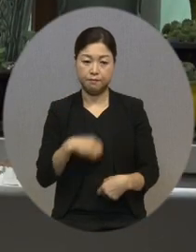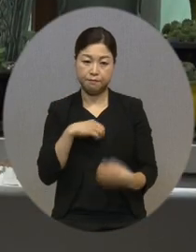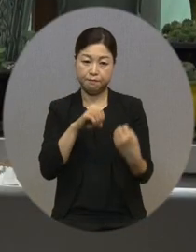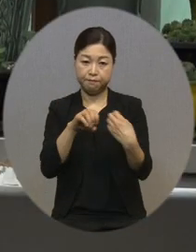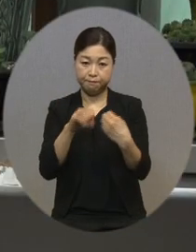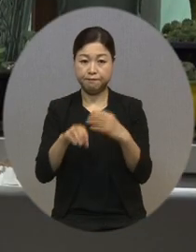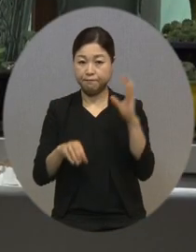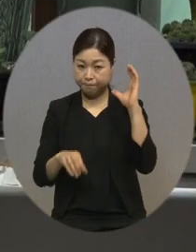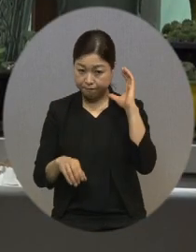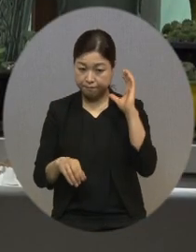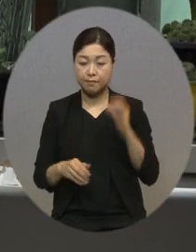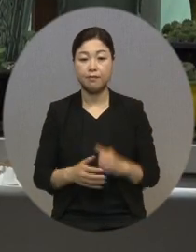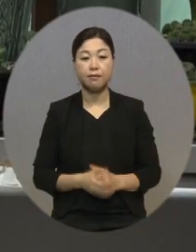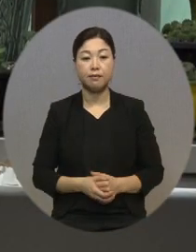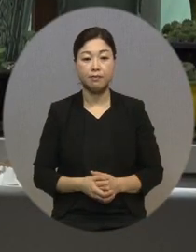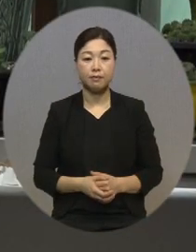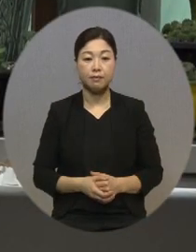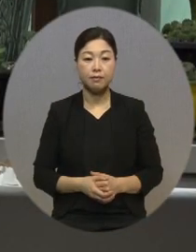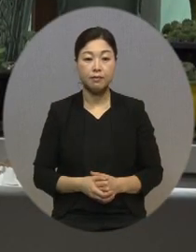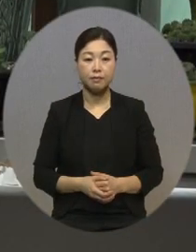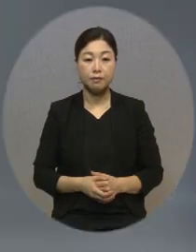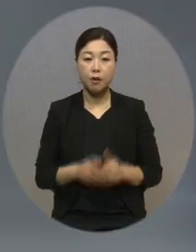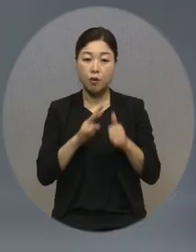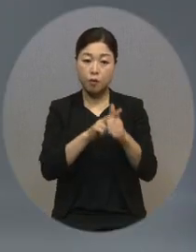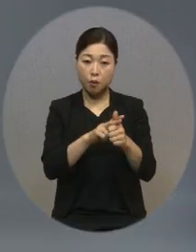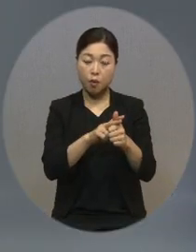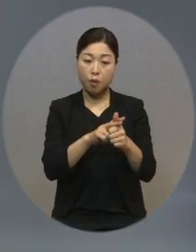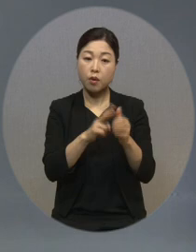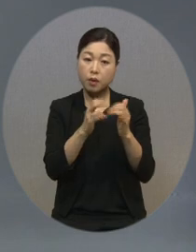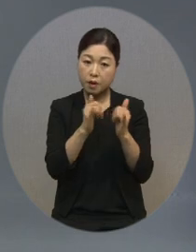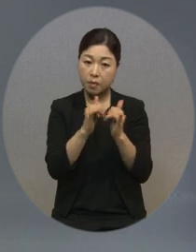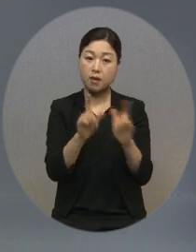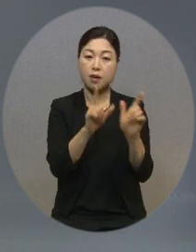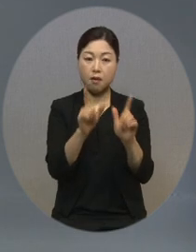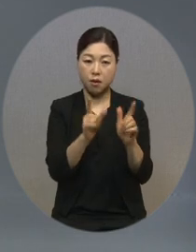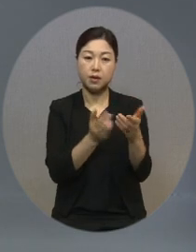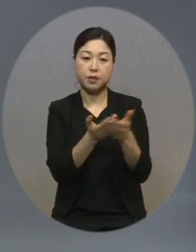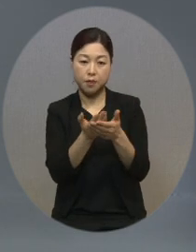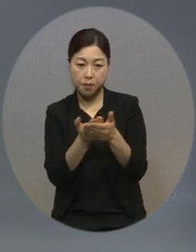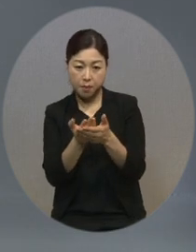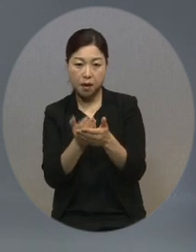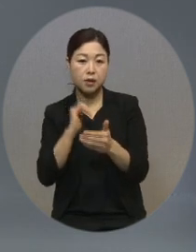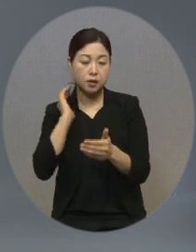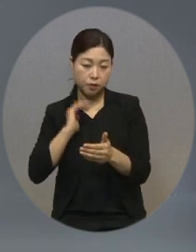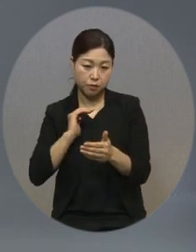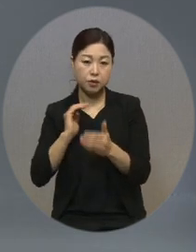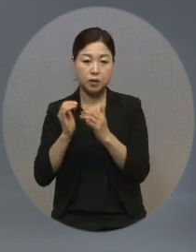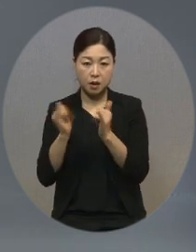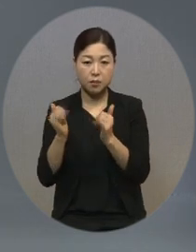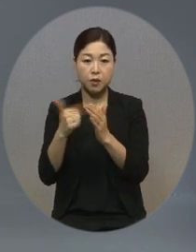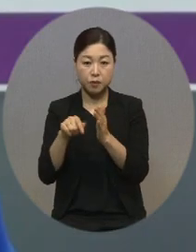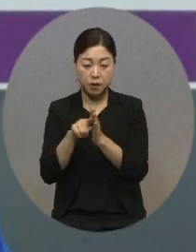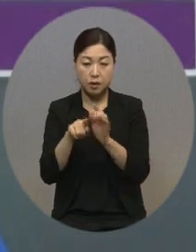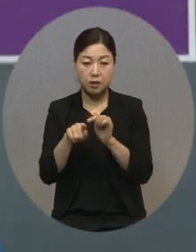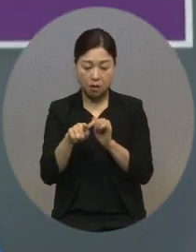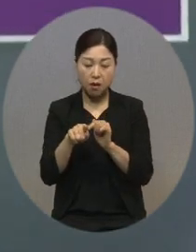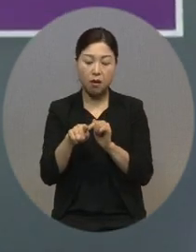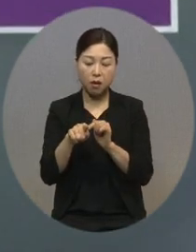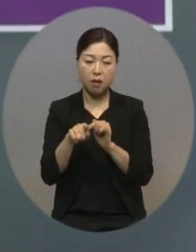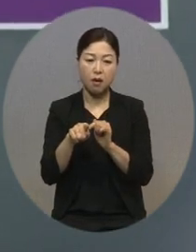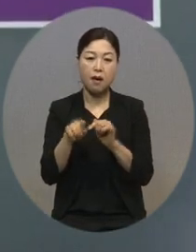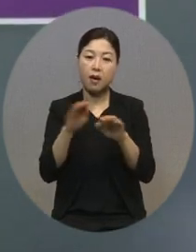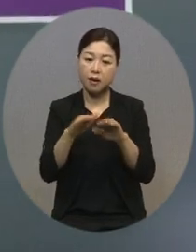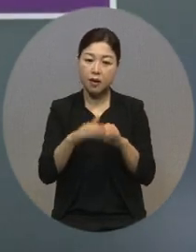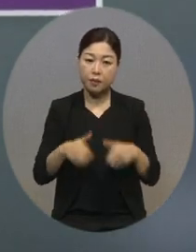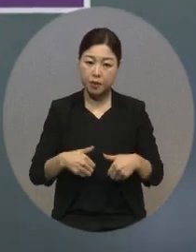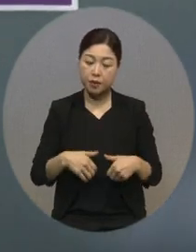답을 듣는 형식으로 진행되었습니다. 후보의 삶을 나누며 의정부 시민들의 삶을 위해 꼭 해결해야 할큰 과제를